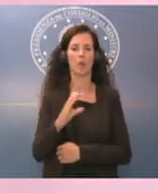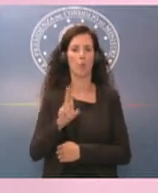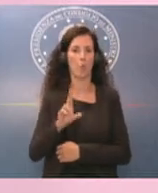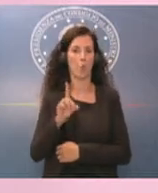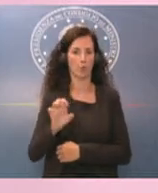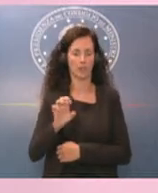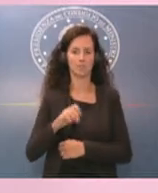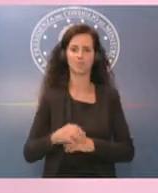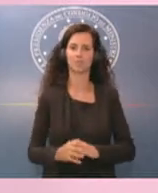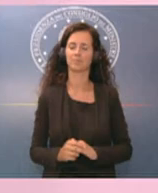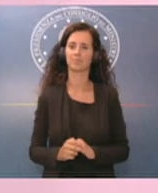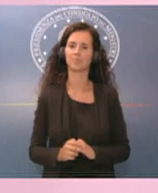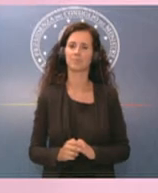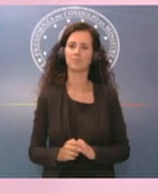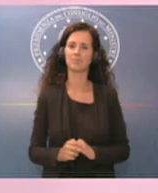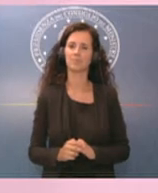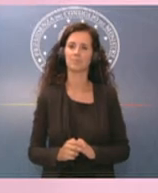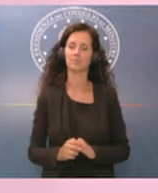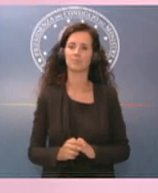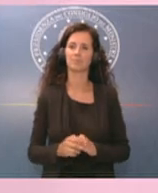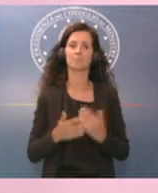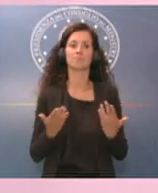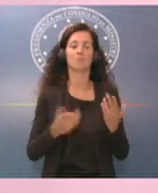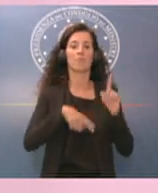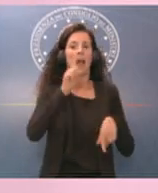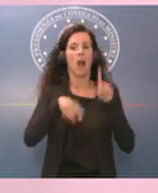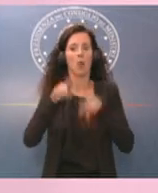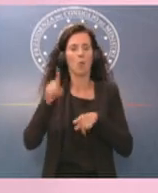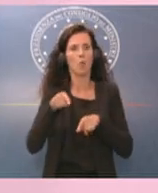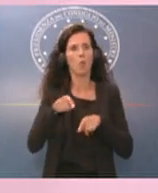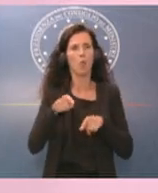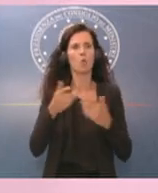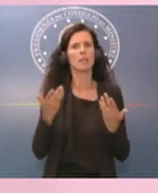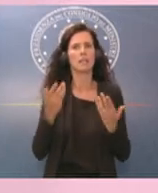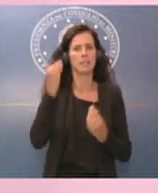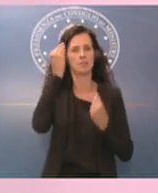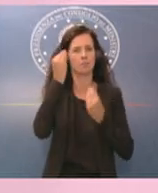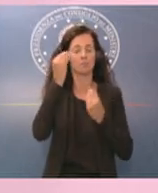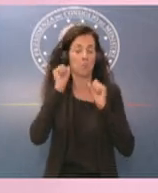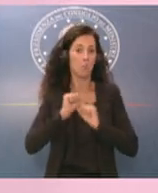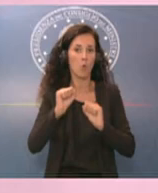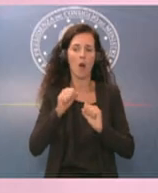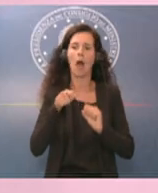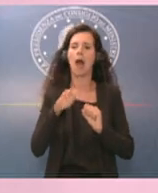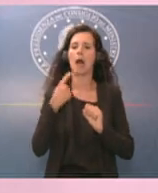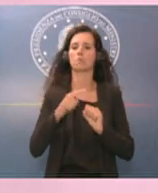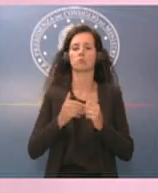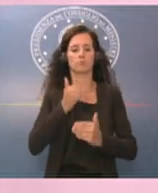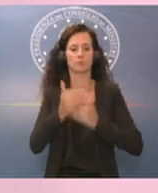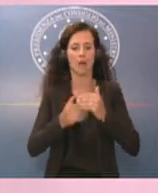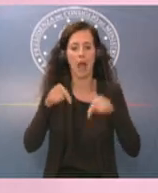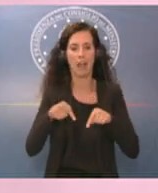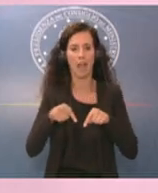Per alcuni forse un passo così un po' ritardato, perché le tecnologie non